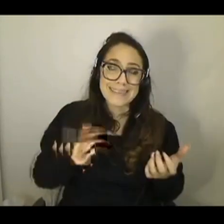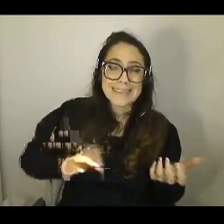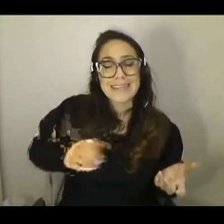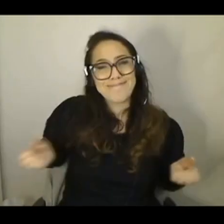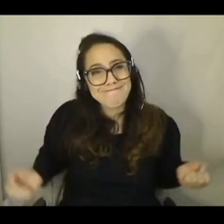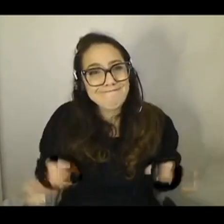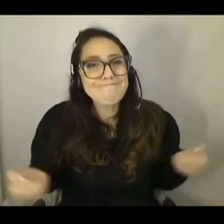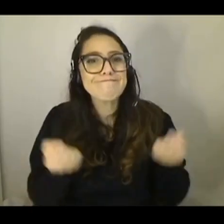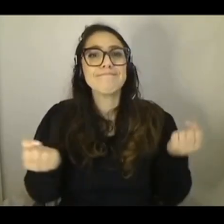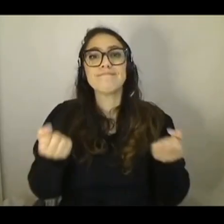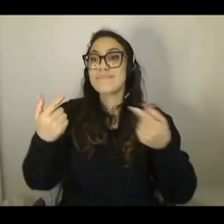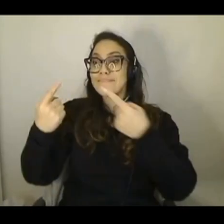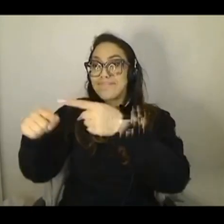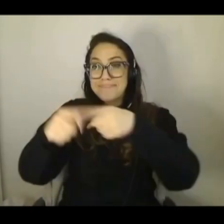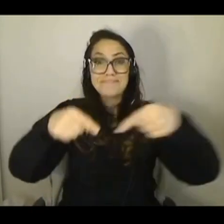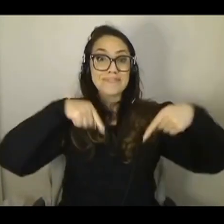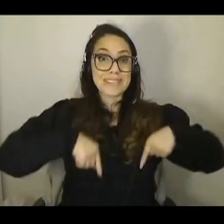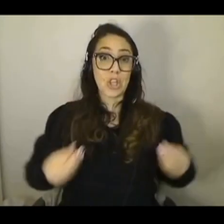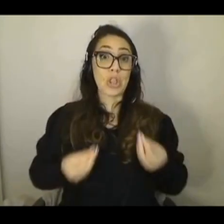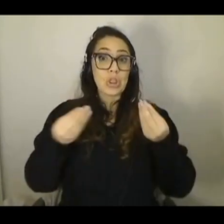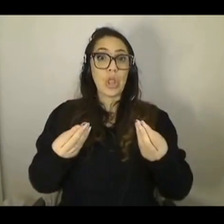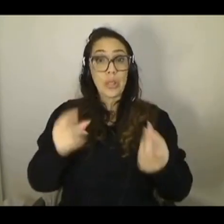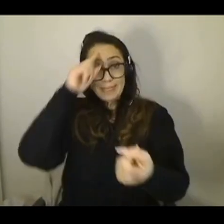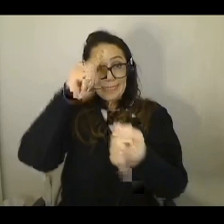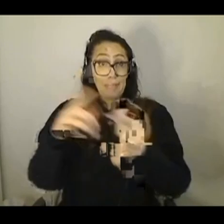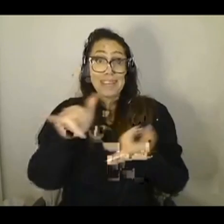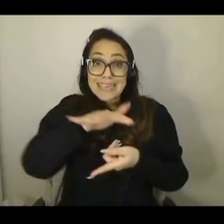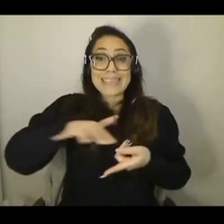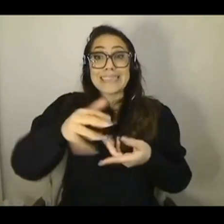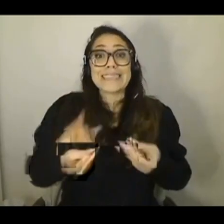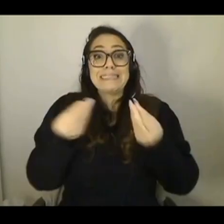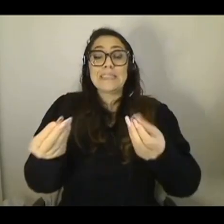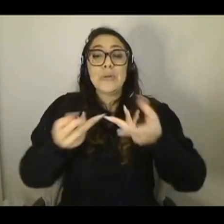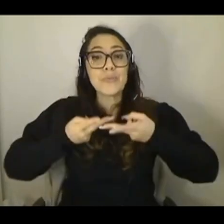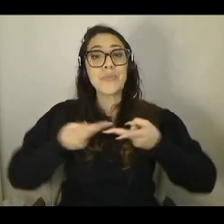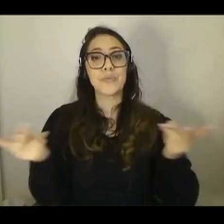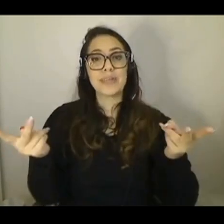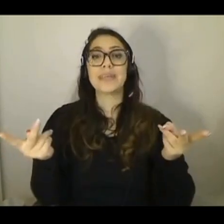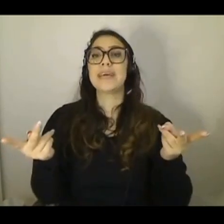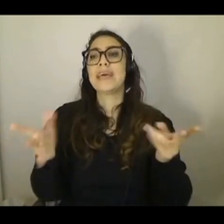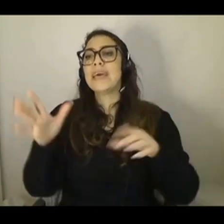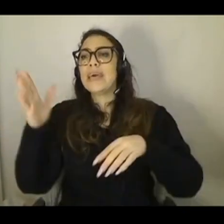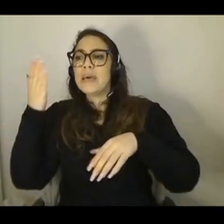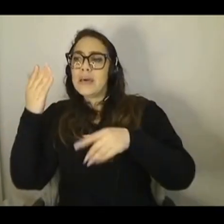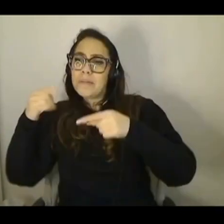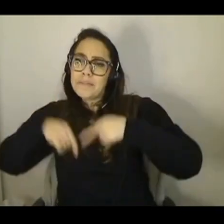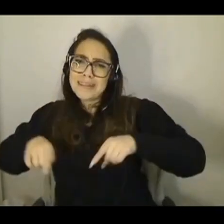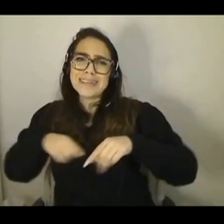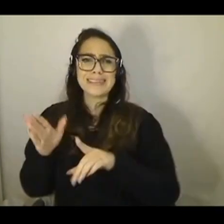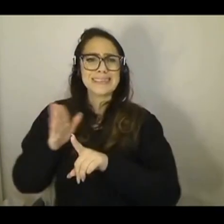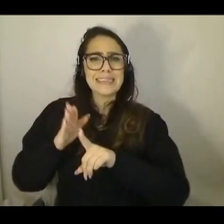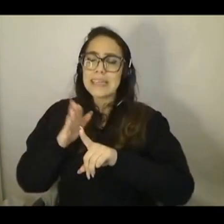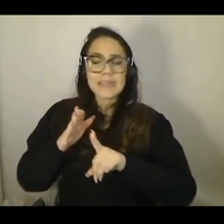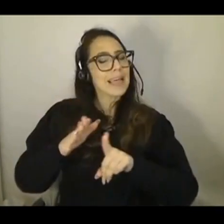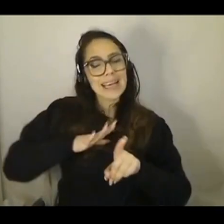collègues des différents ministères, c'est vraiment pour être au service du public et faire que les politiques soient les moins discriminatoires et les plus inclusives possibles.